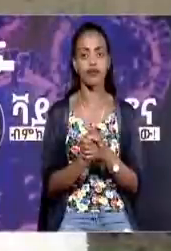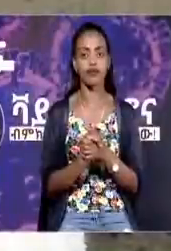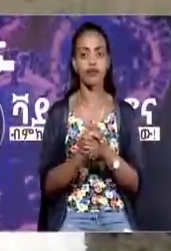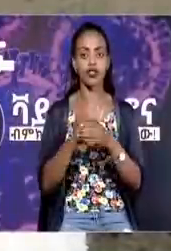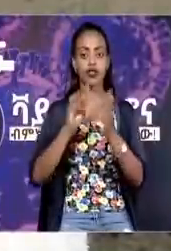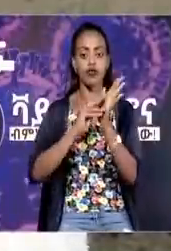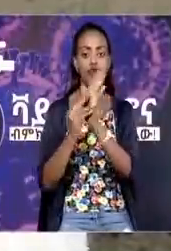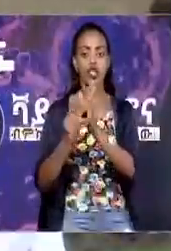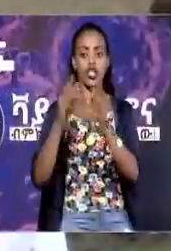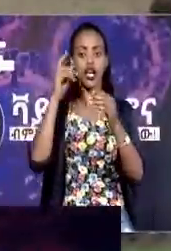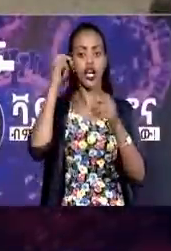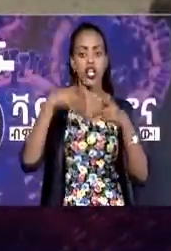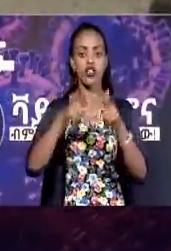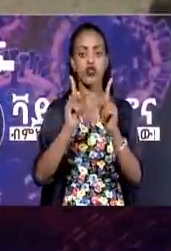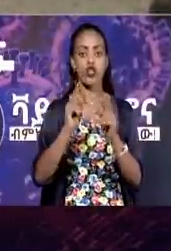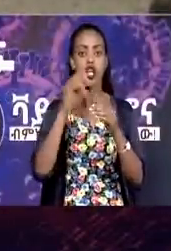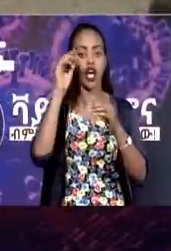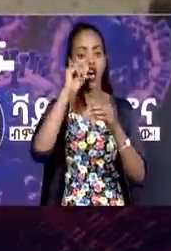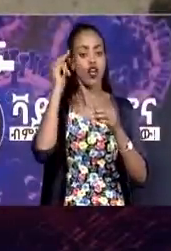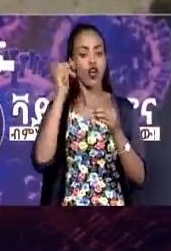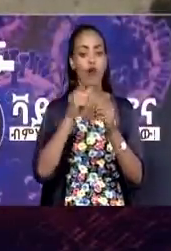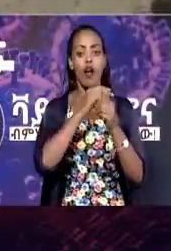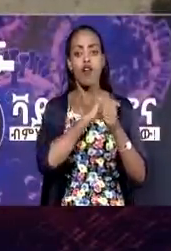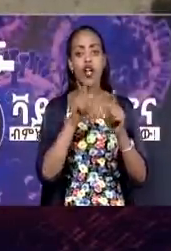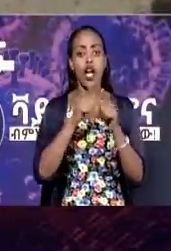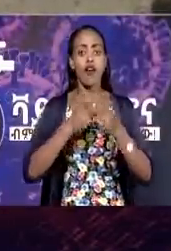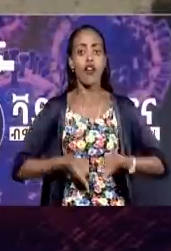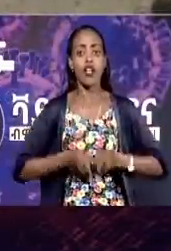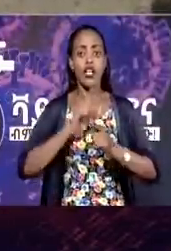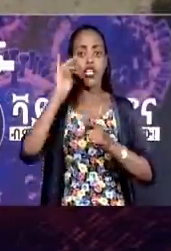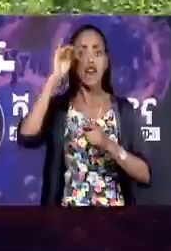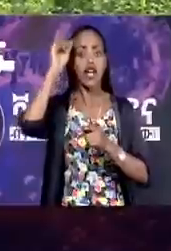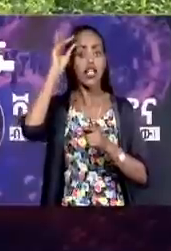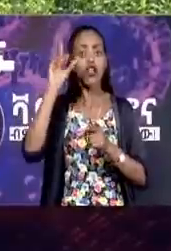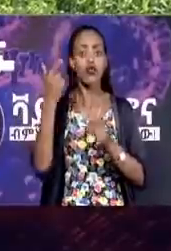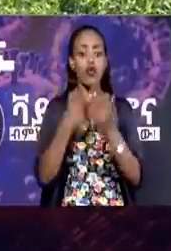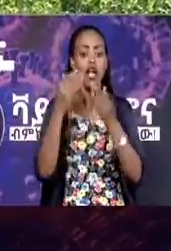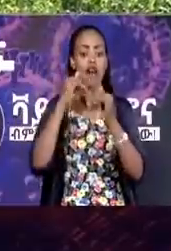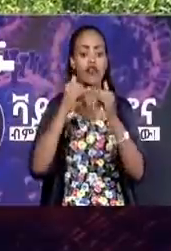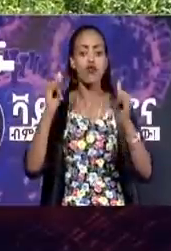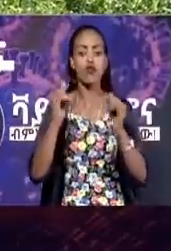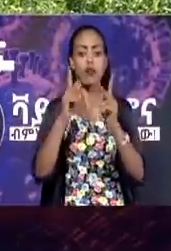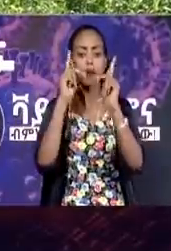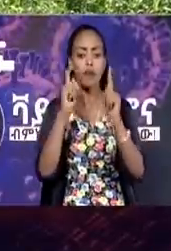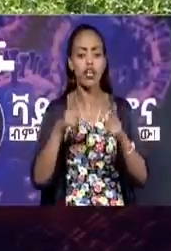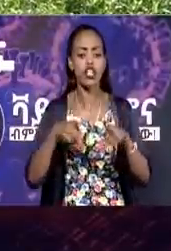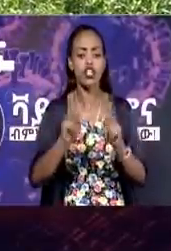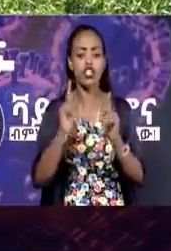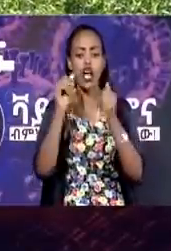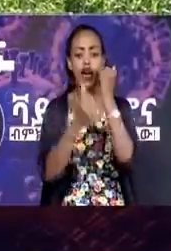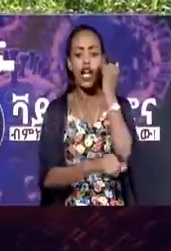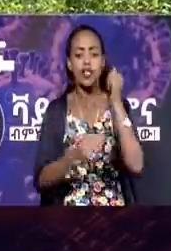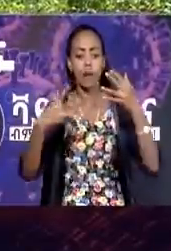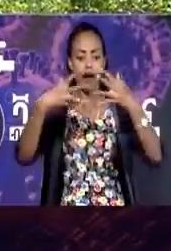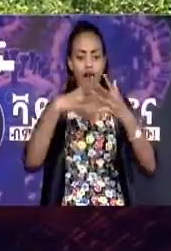موديل حرسو تعمي برهن حيلوم هفتن أبا وردا أمبا ألا جنبر زيد أبا تخعان تخونو أبا إنستيتوت مرمر حرشا ألمات أبا أبالنا